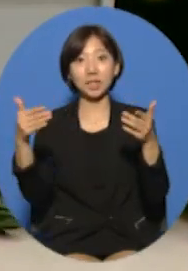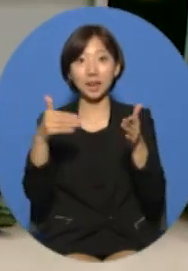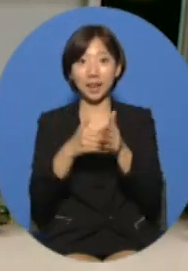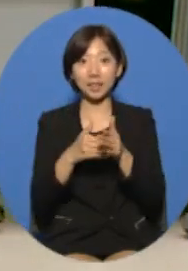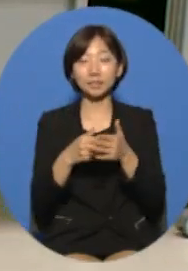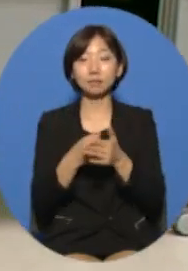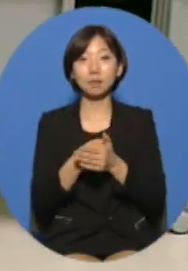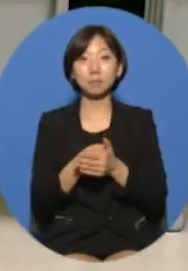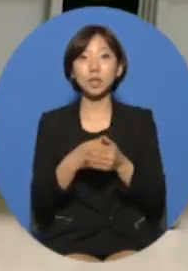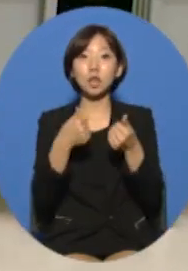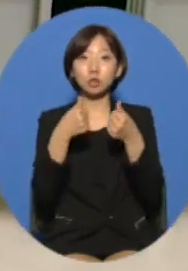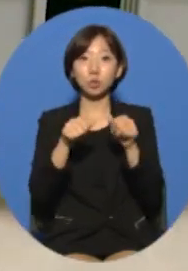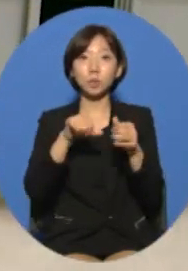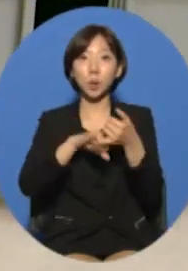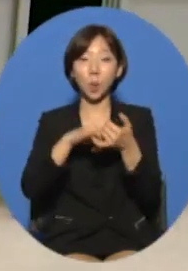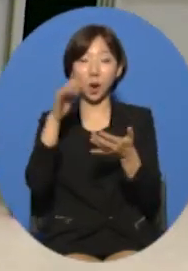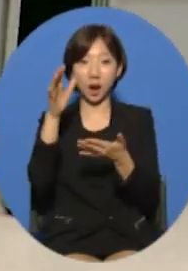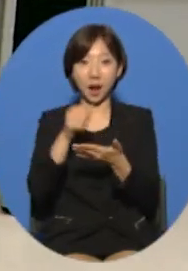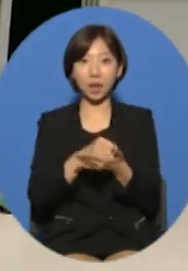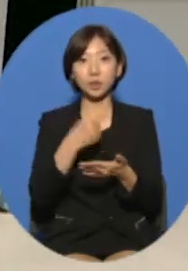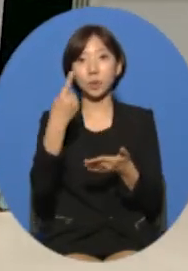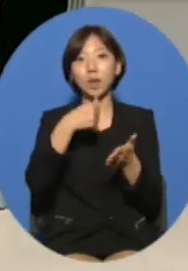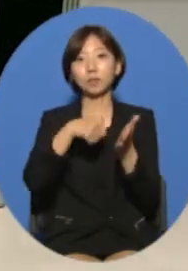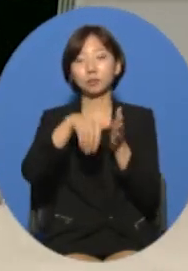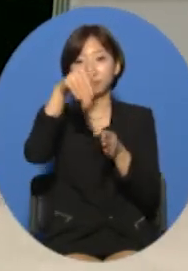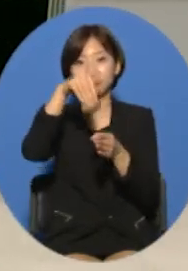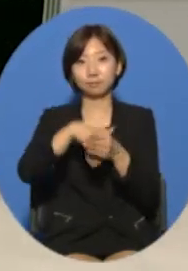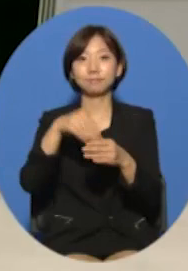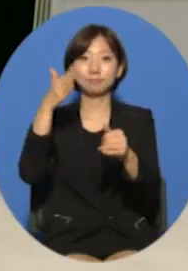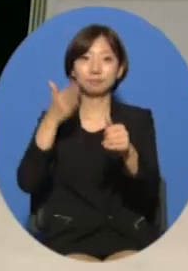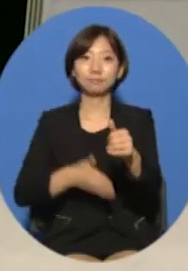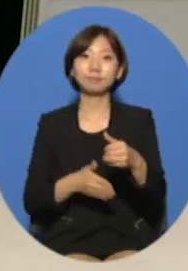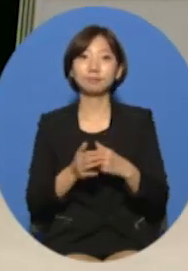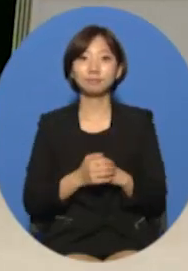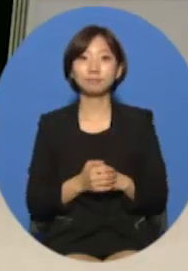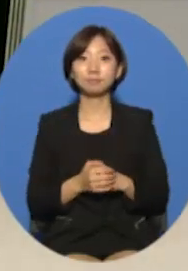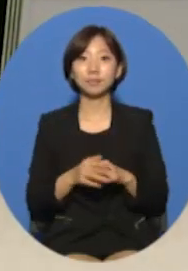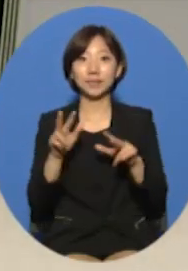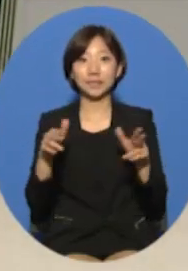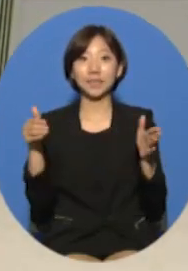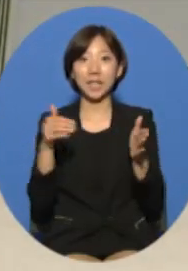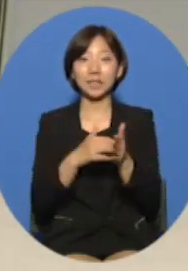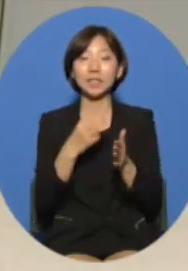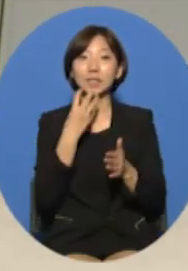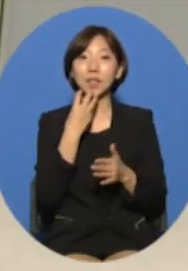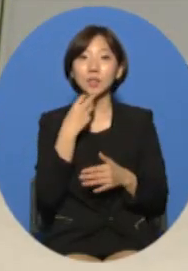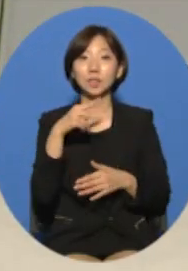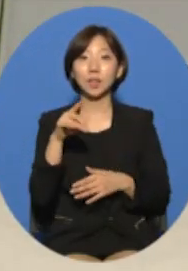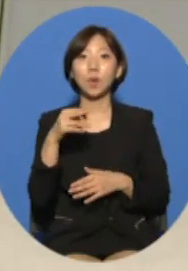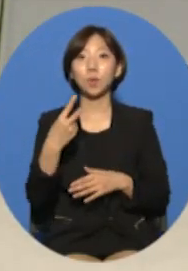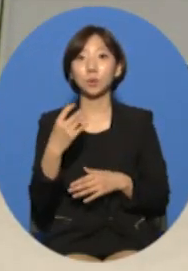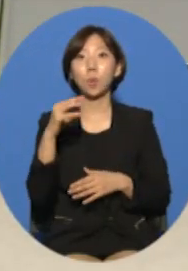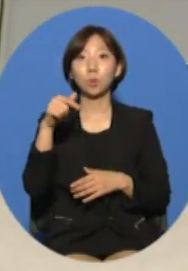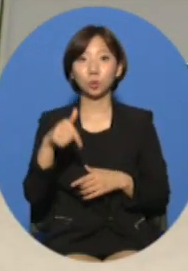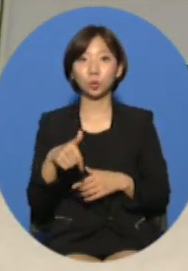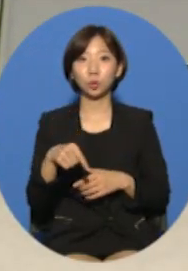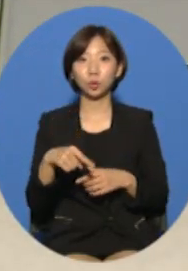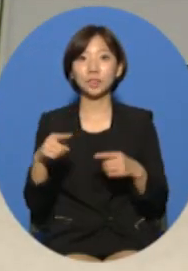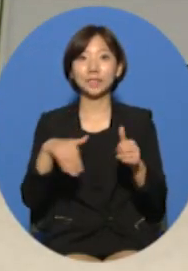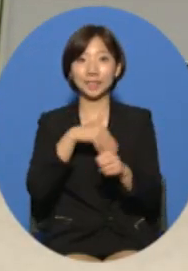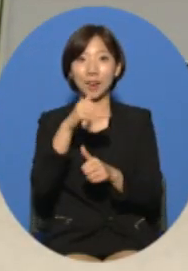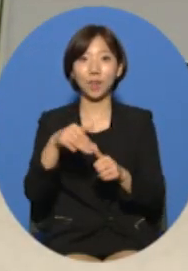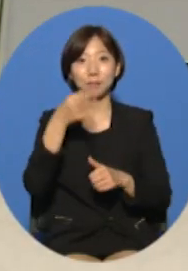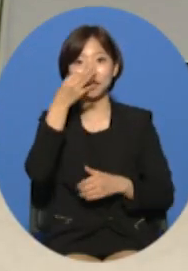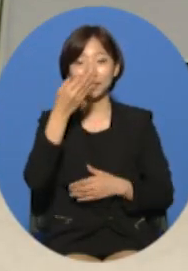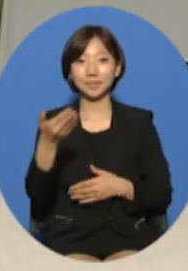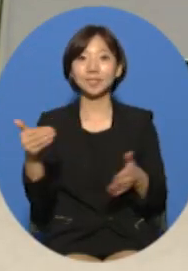분들 신분증 챙겨 오셔서 투표에 참여해 주시기 바랍니다. 자, 지금까지 서울 성동구 왕십리 도선동